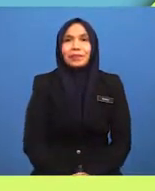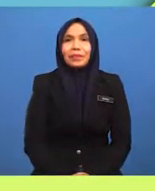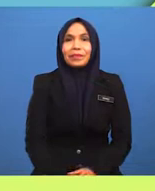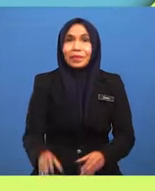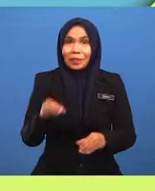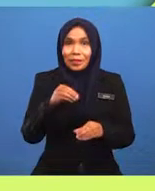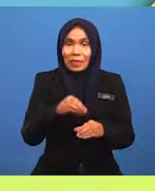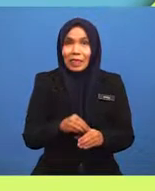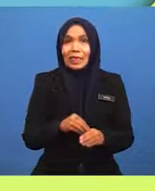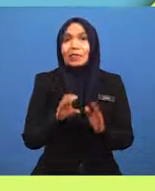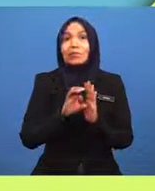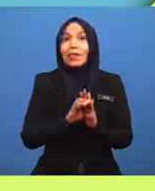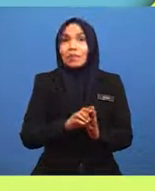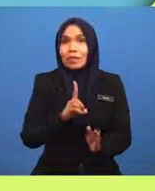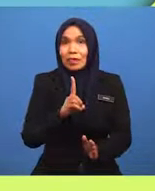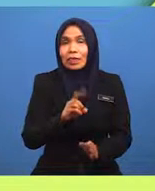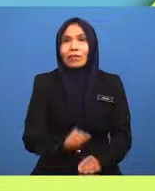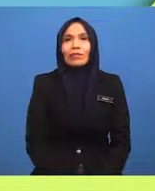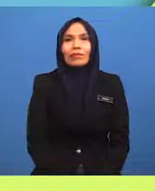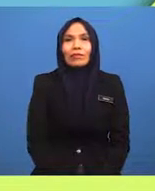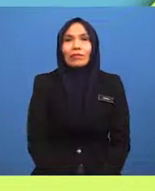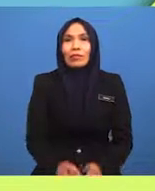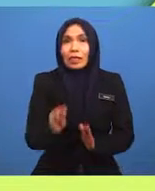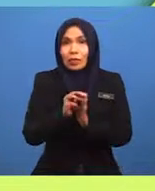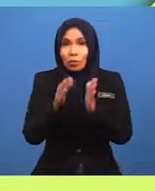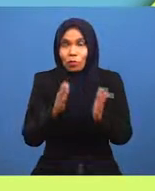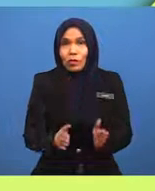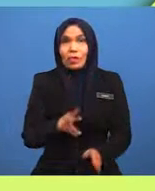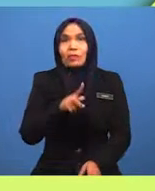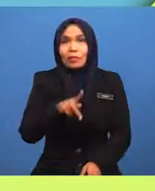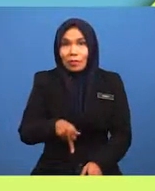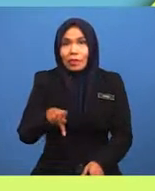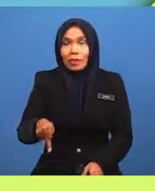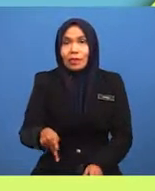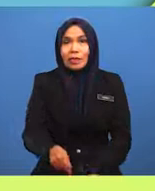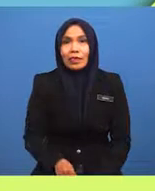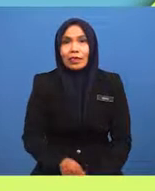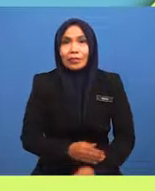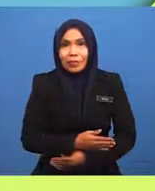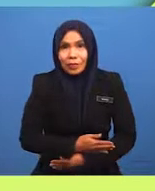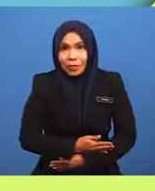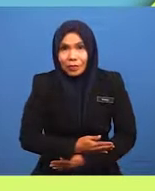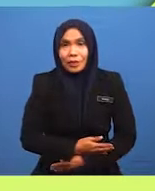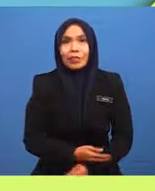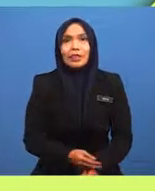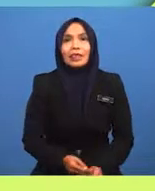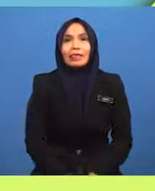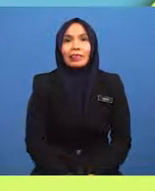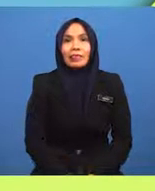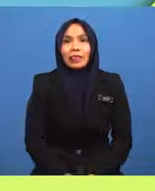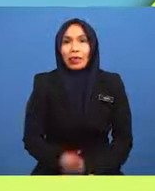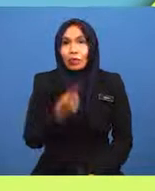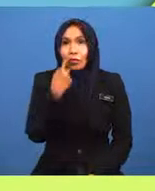Dalam gambar pertama, terdapat seorang kanak-kanak menundukkan badan untuk lalu